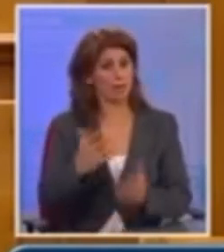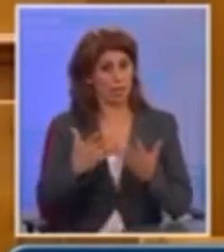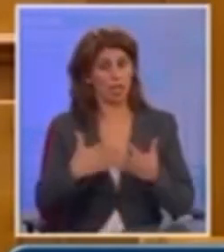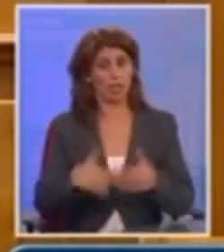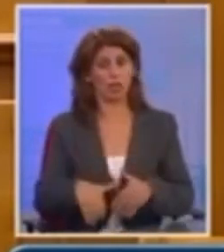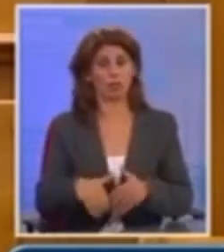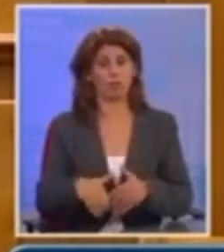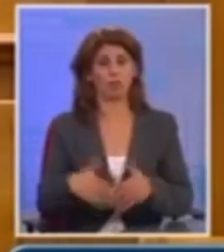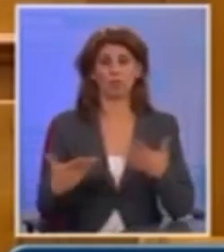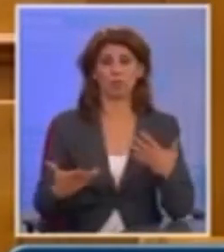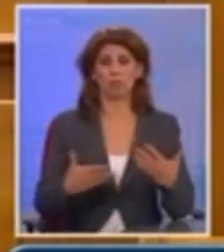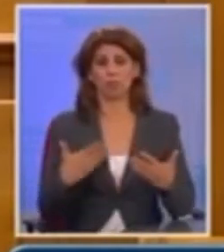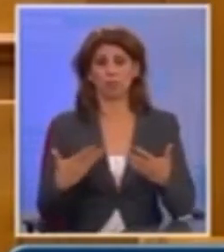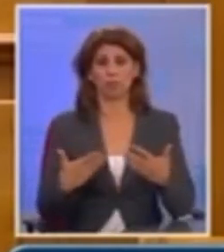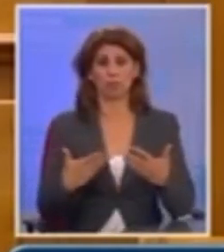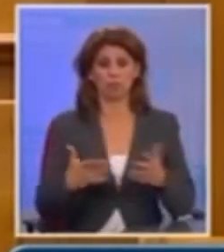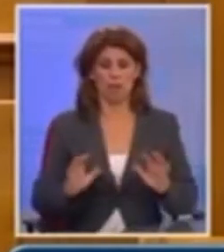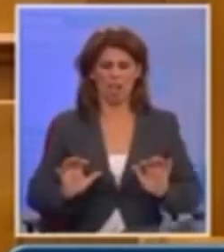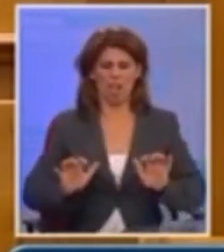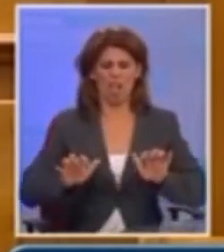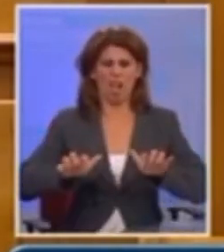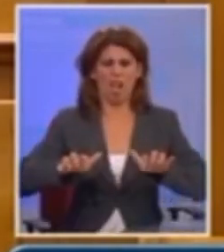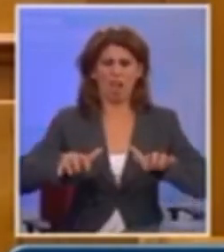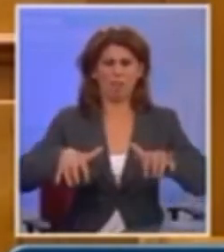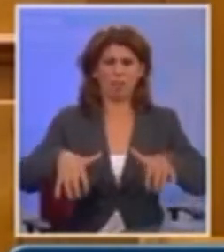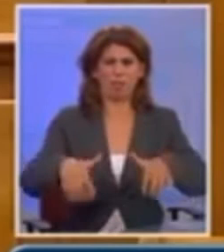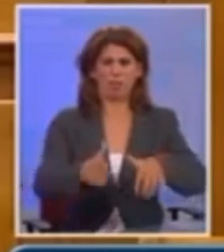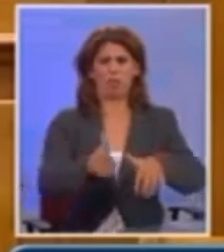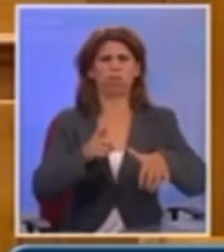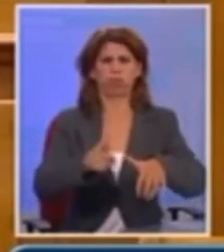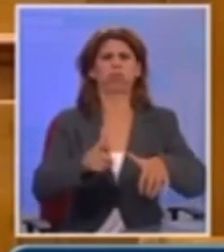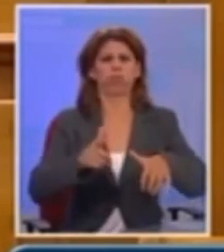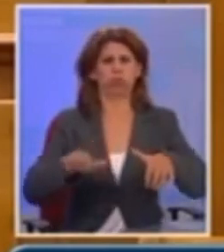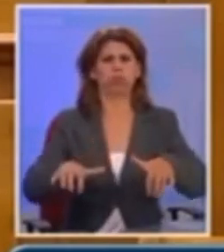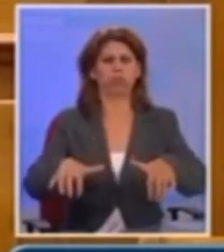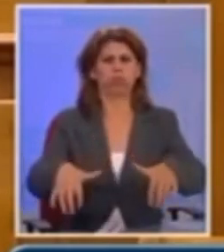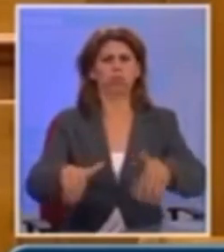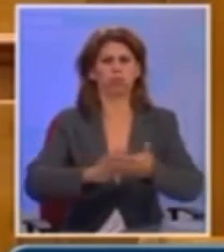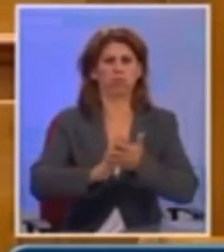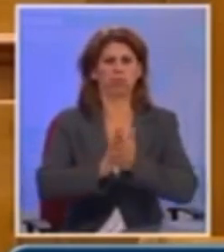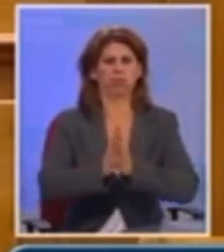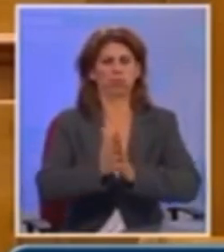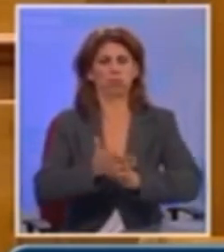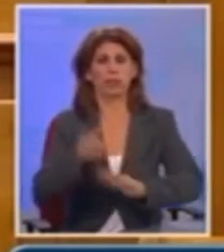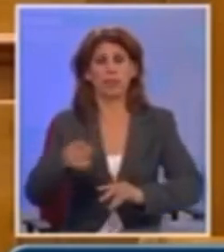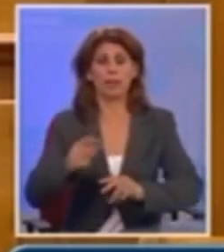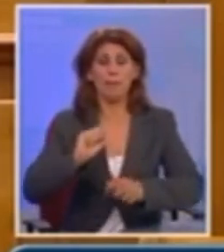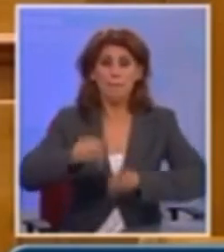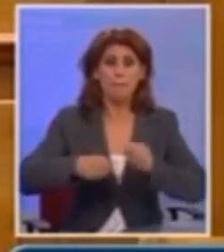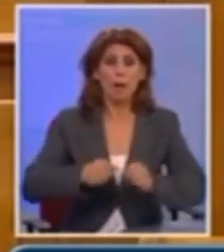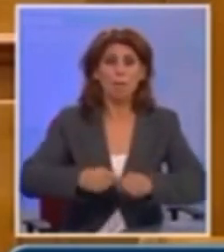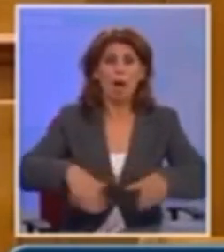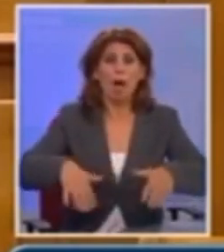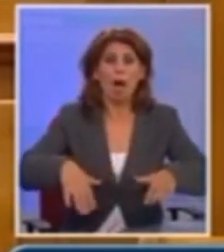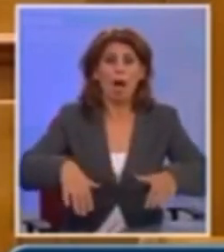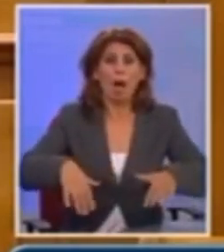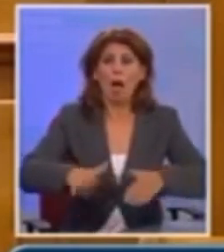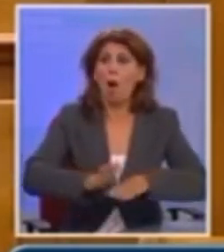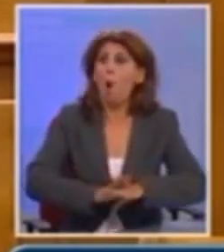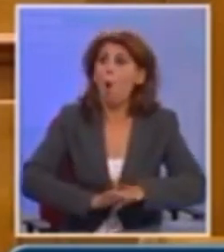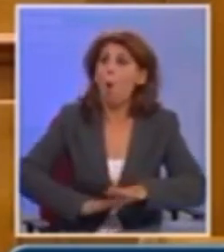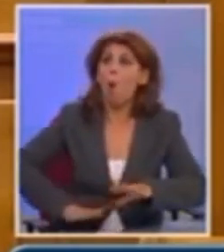ως σύγχρονες ερπίστριες, είναι μία απόπειρα κατατρομοκράτησης του